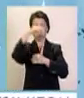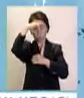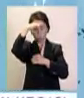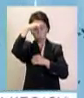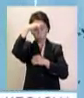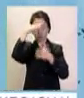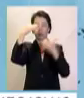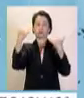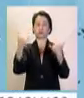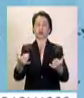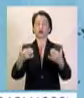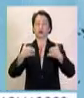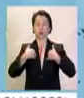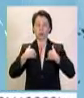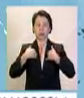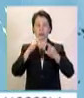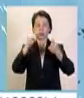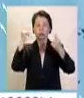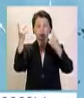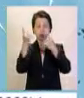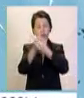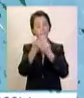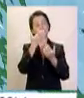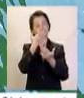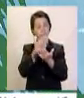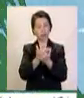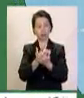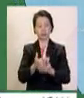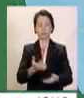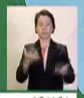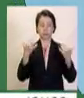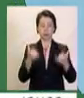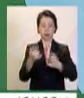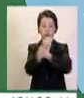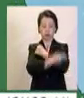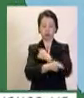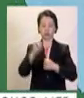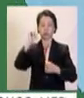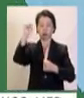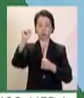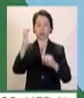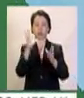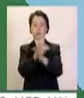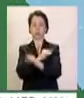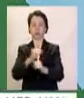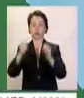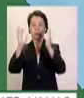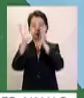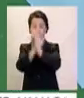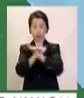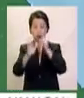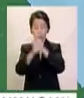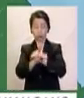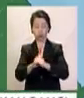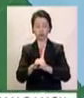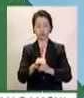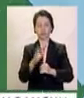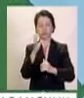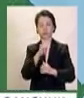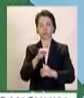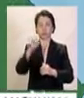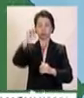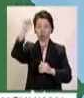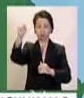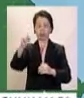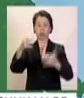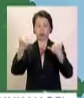cuaca pada ketika ini berada dalam keadaan yang baik. Seterusnya kita lihat ke negeri Sabah dan juga Sarawak. Di negeri Sabah pada ketika